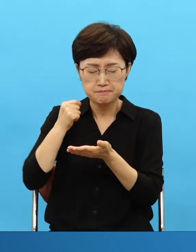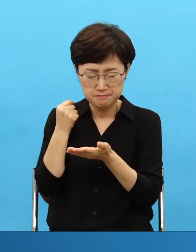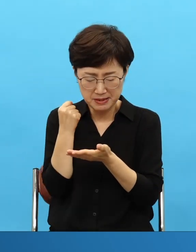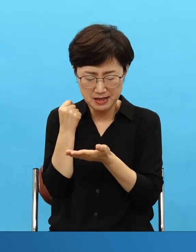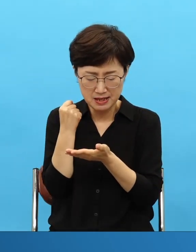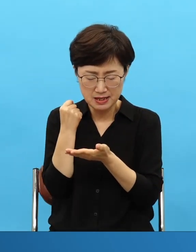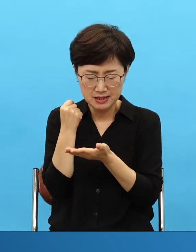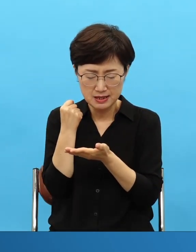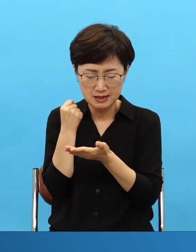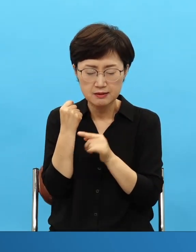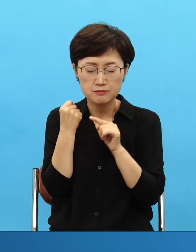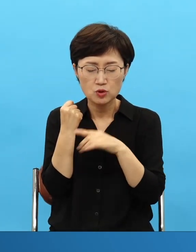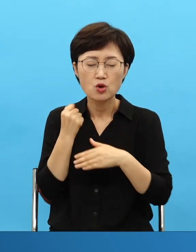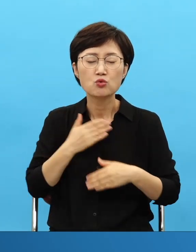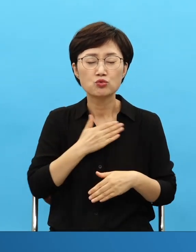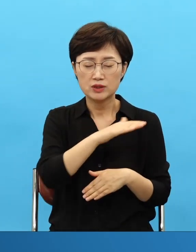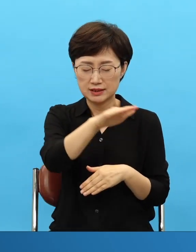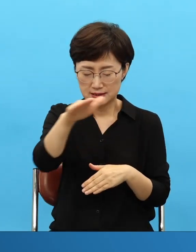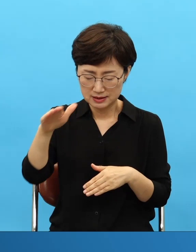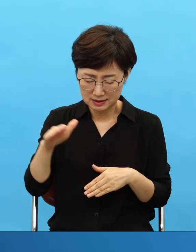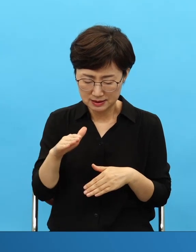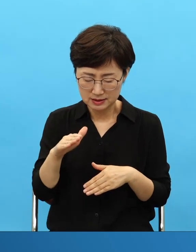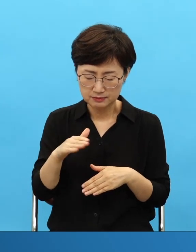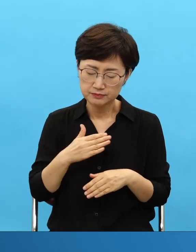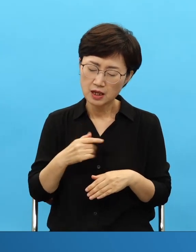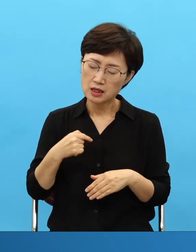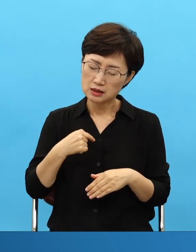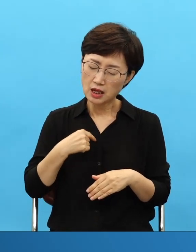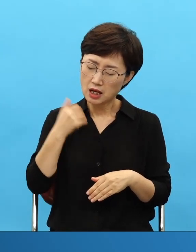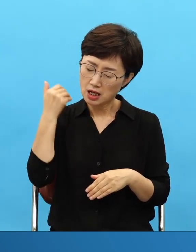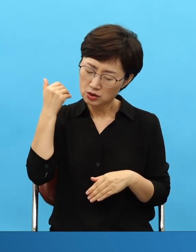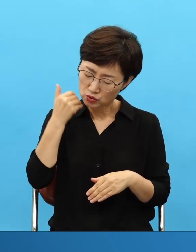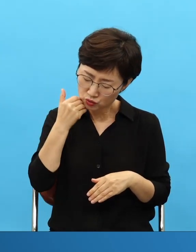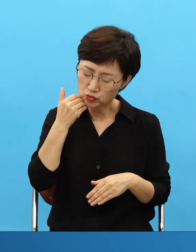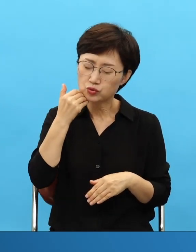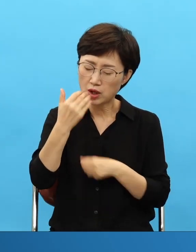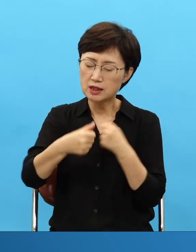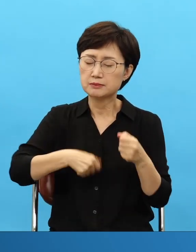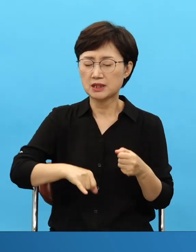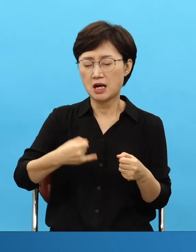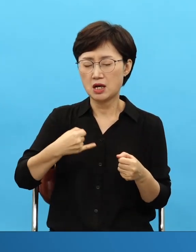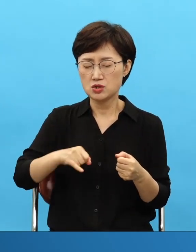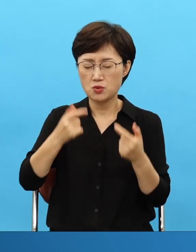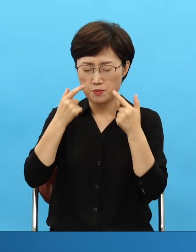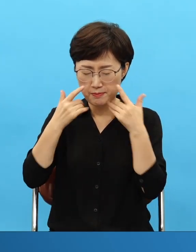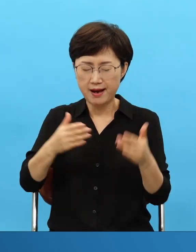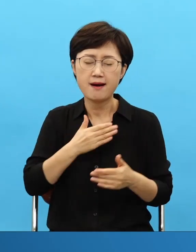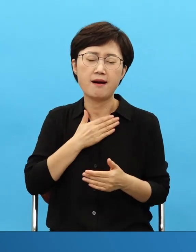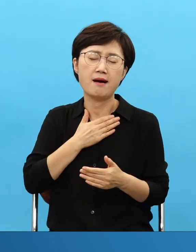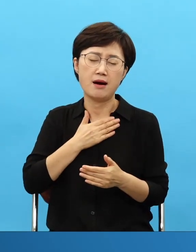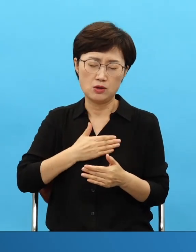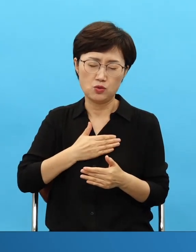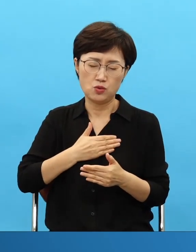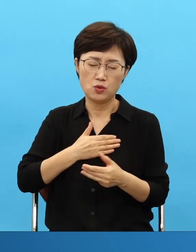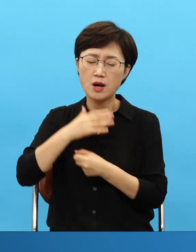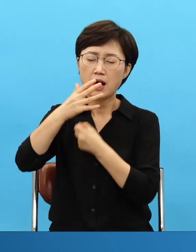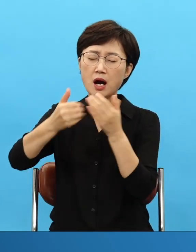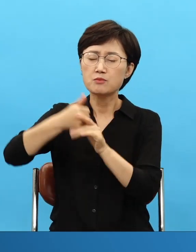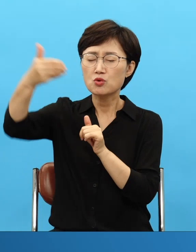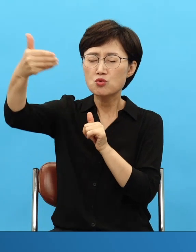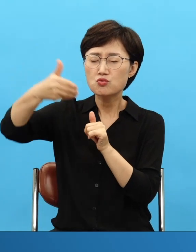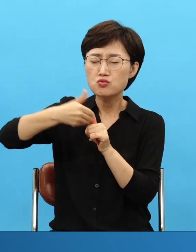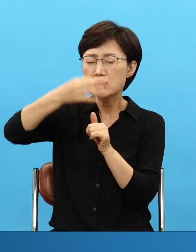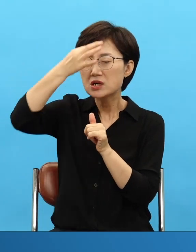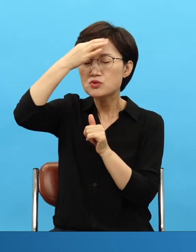하나님께서 허락하신 나의 것, 나의 현장이 근원적인 하나님의 망대가 되게 하여